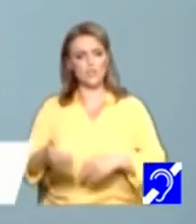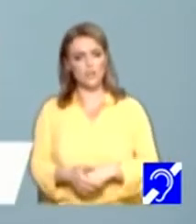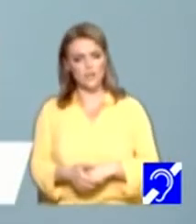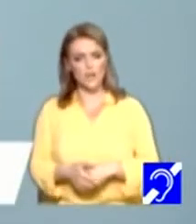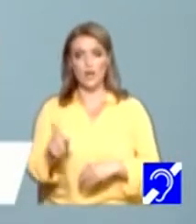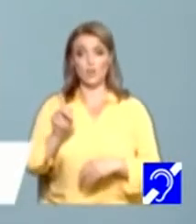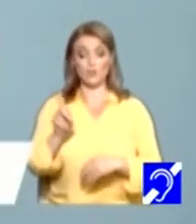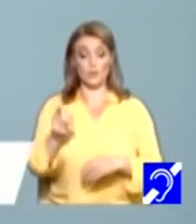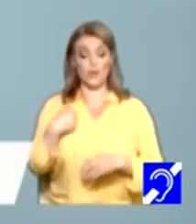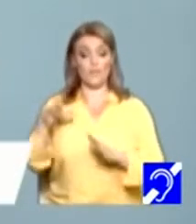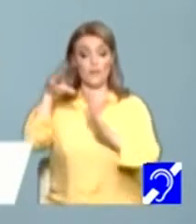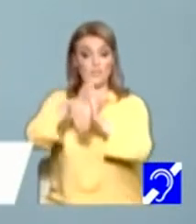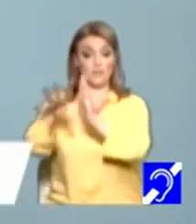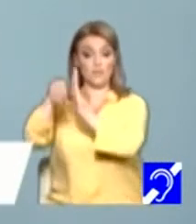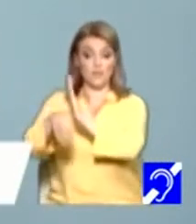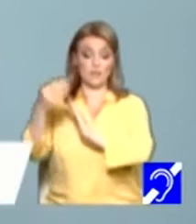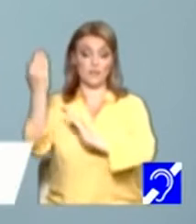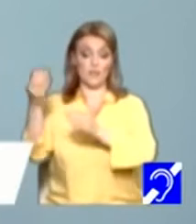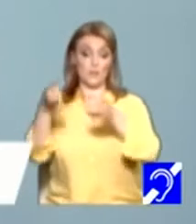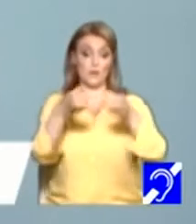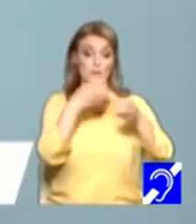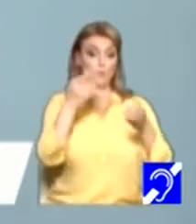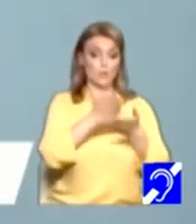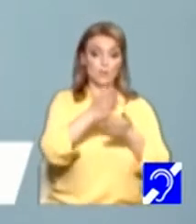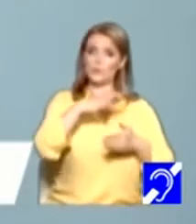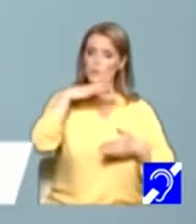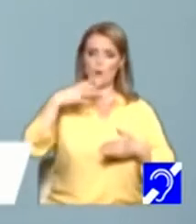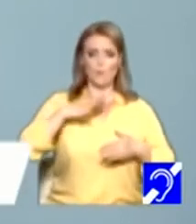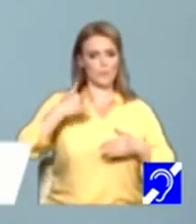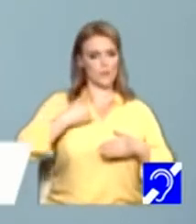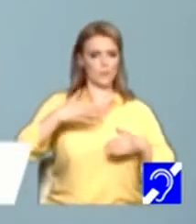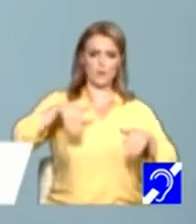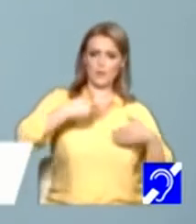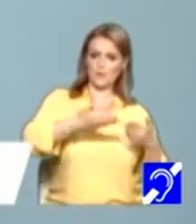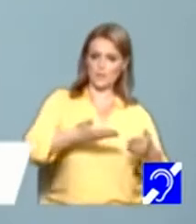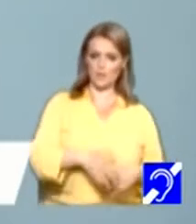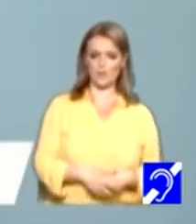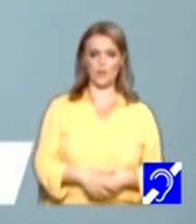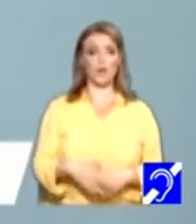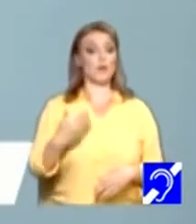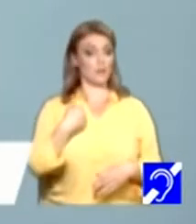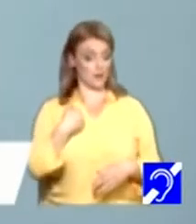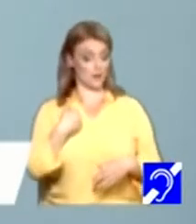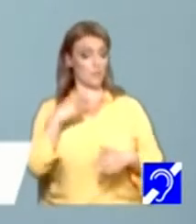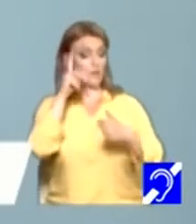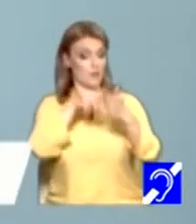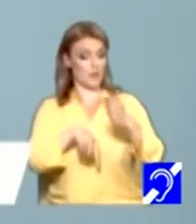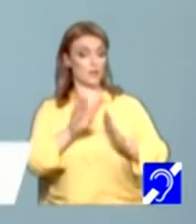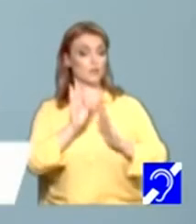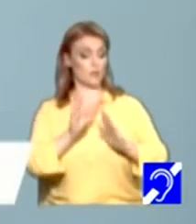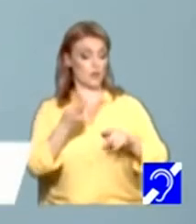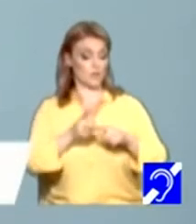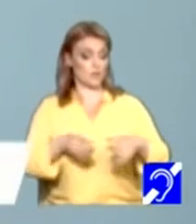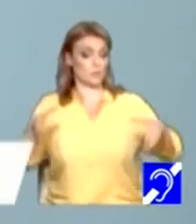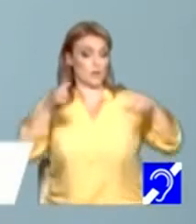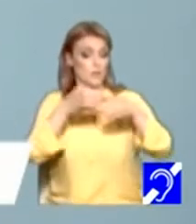parte din ele. Acest partid a fost unul în care eu am avut încredere, pentru că am încredere în oamenii care l-au